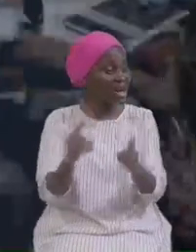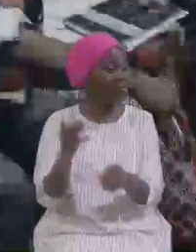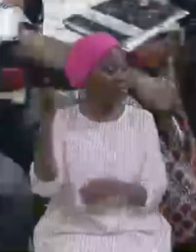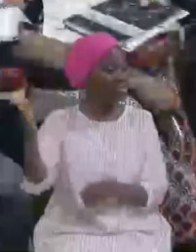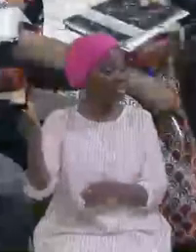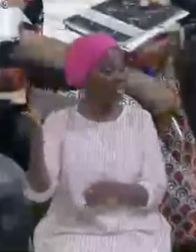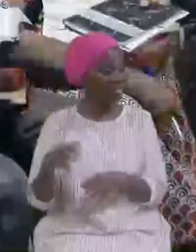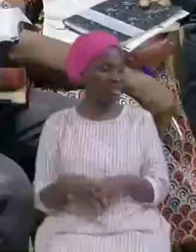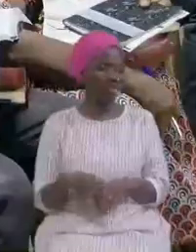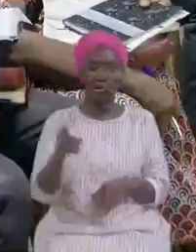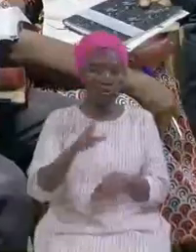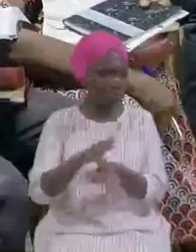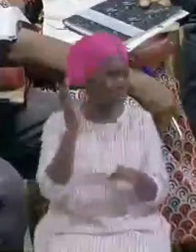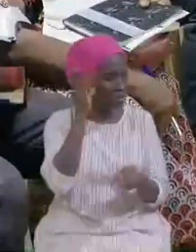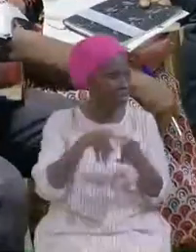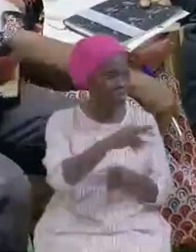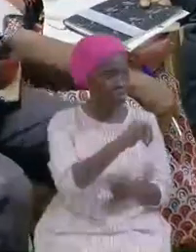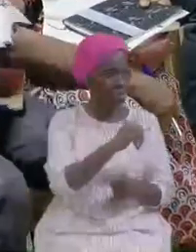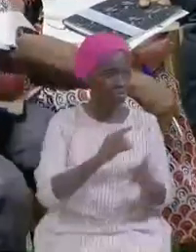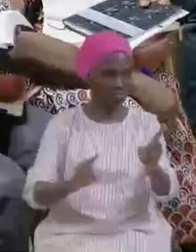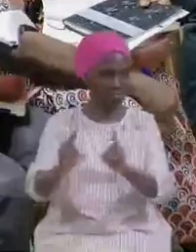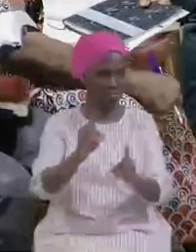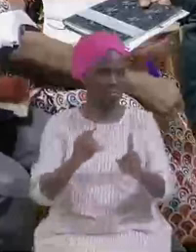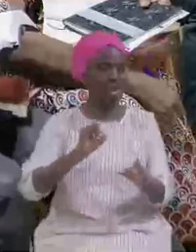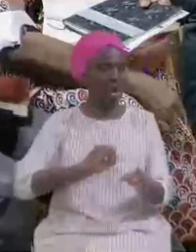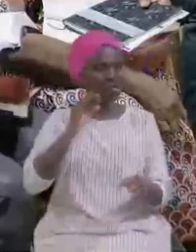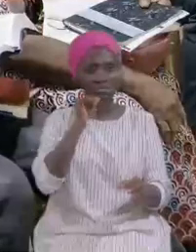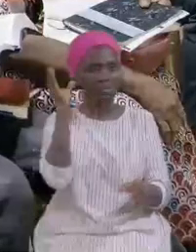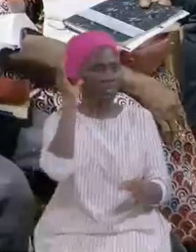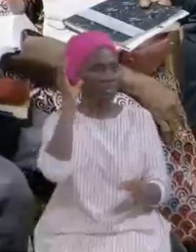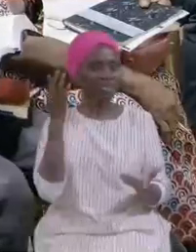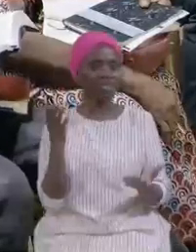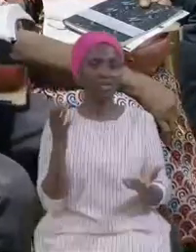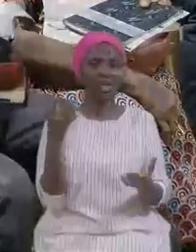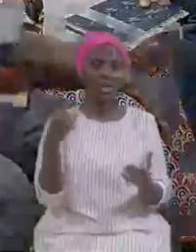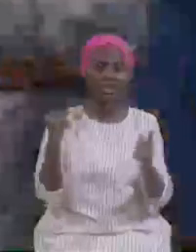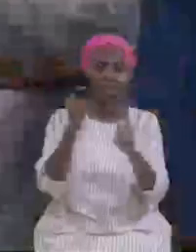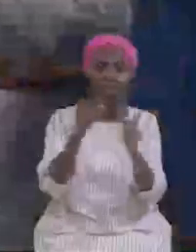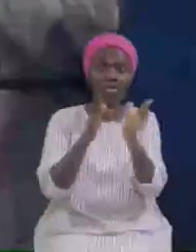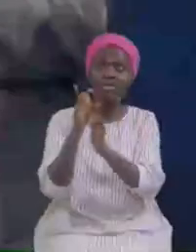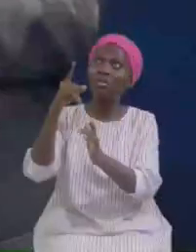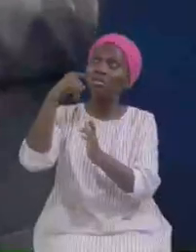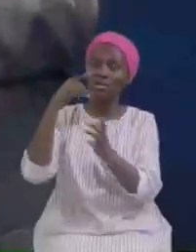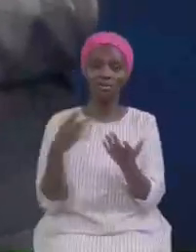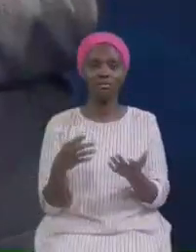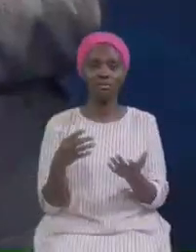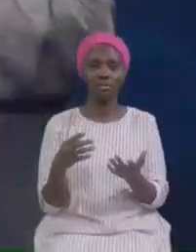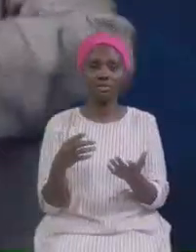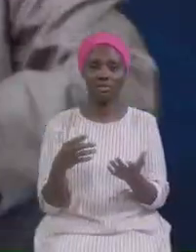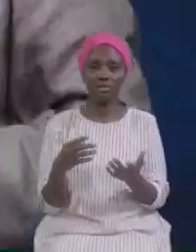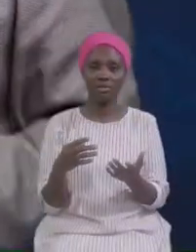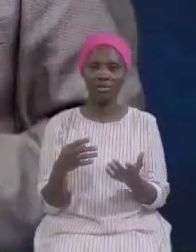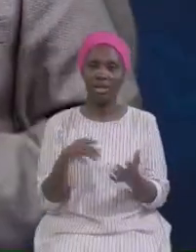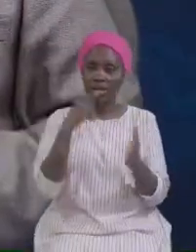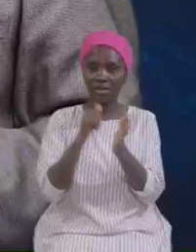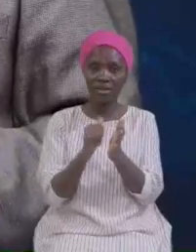N'écoute pas ce qu'ils disent. Je ne vais pas écouter. C'est la parole que Jésus déclare. Il a entendu ce